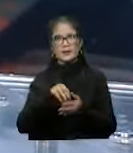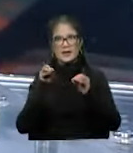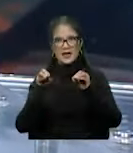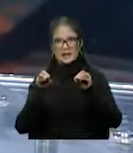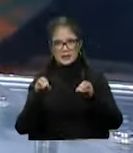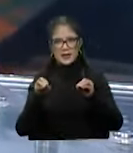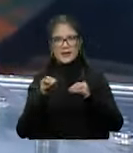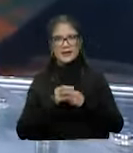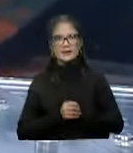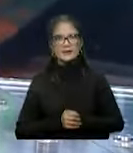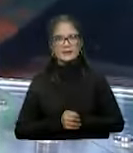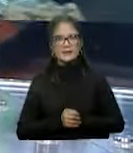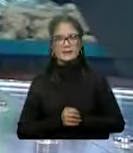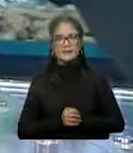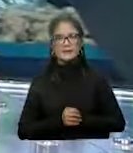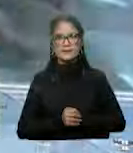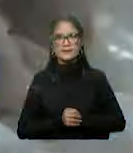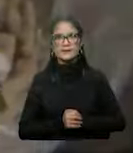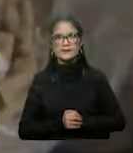mengajar.